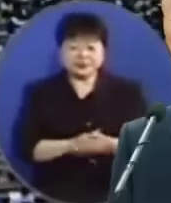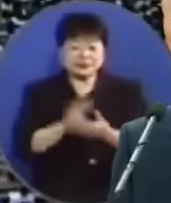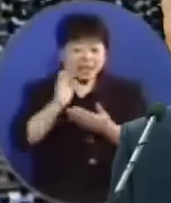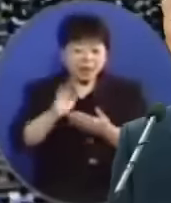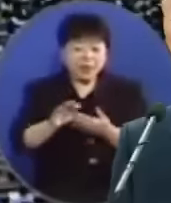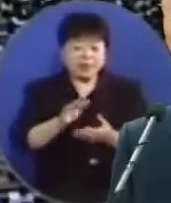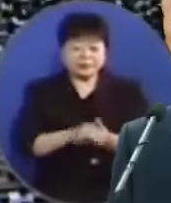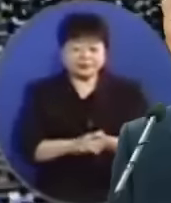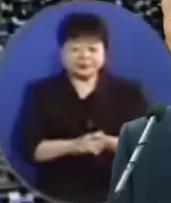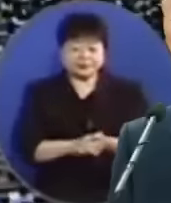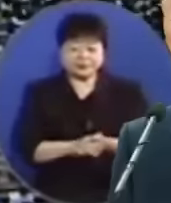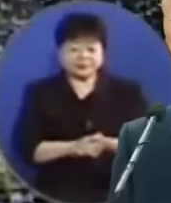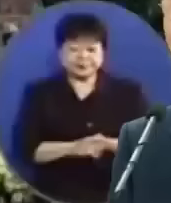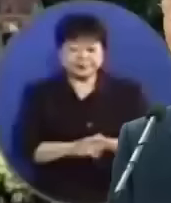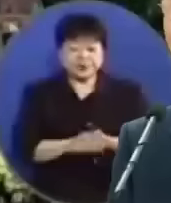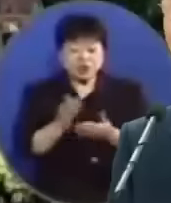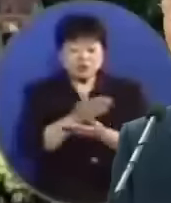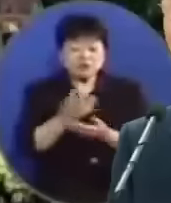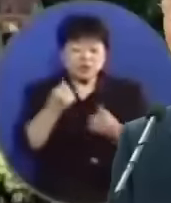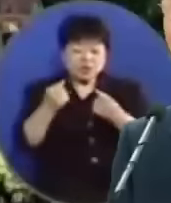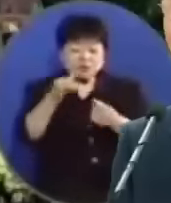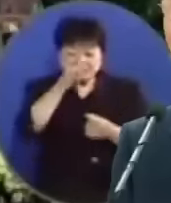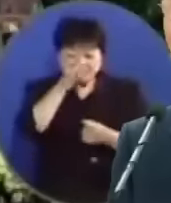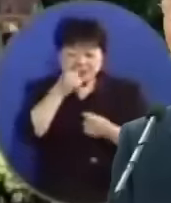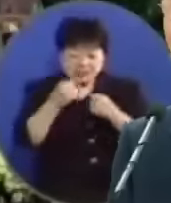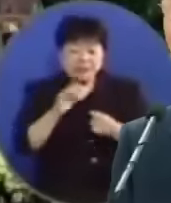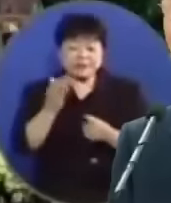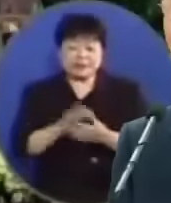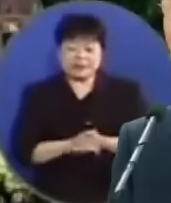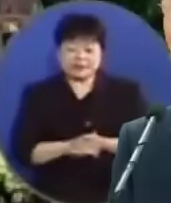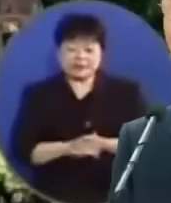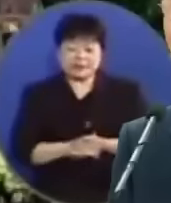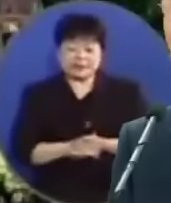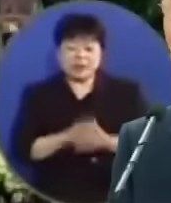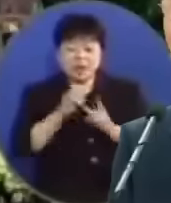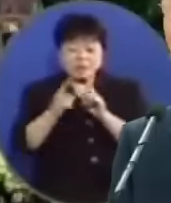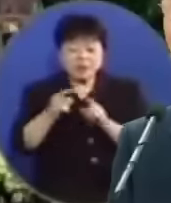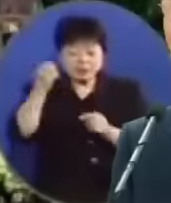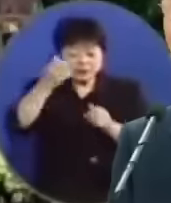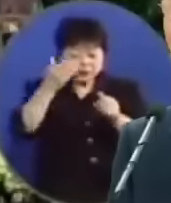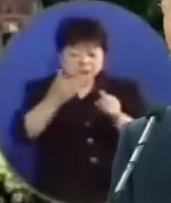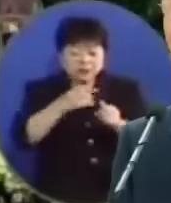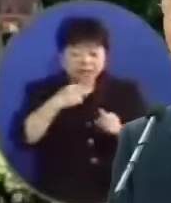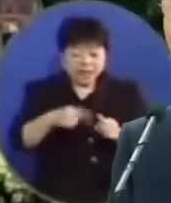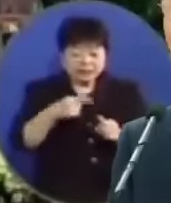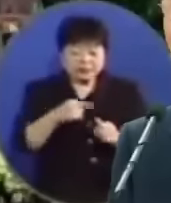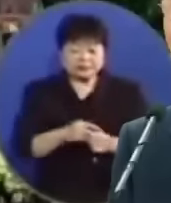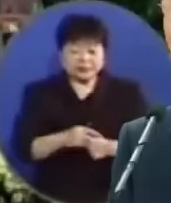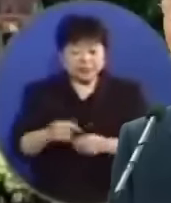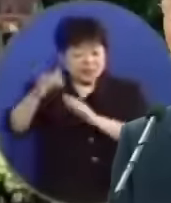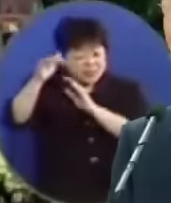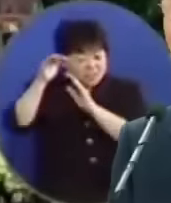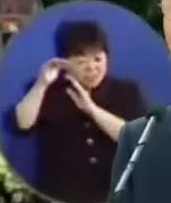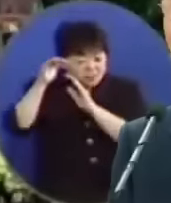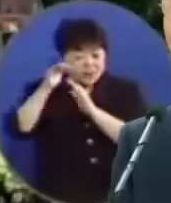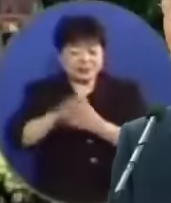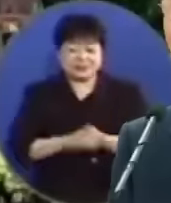다음에 분별력 있는 삶을 살아야 되는 것입니다. 말씀과 성령의 가르침에 우리는 귀를 기울여야